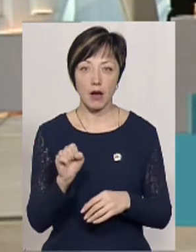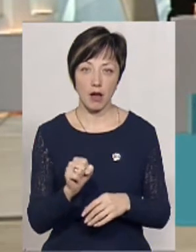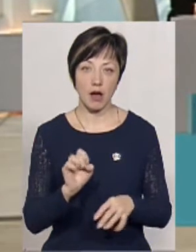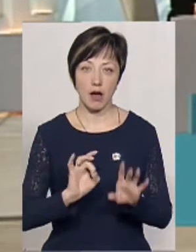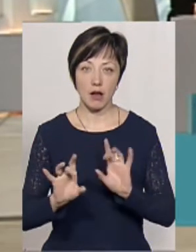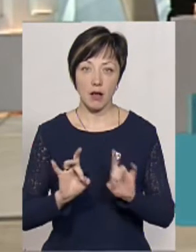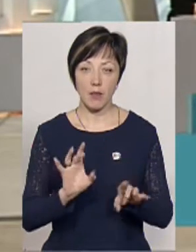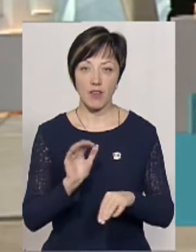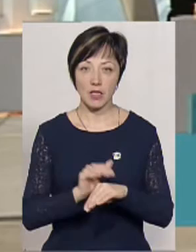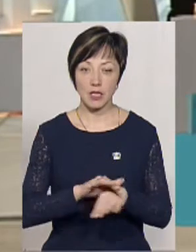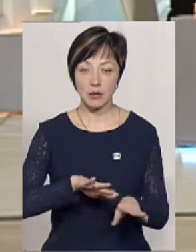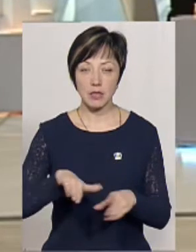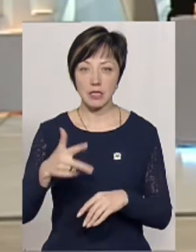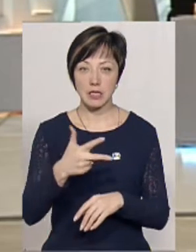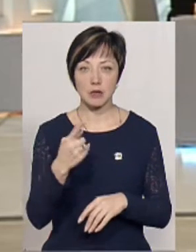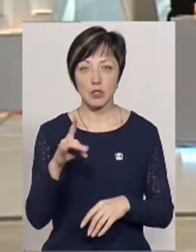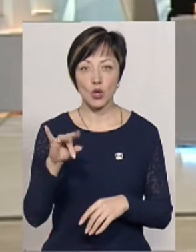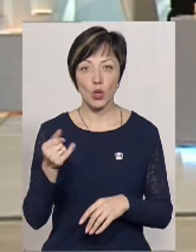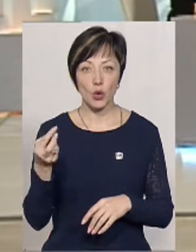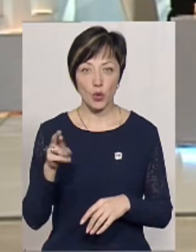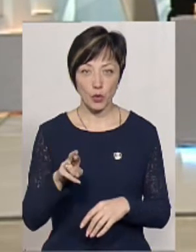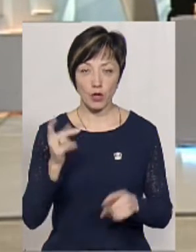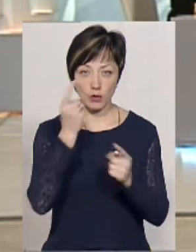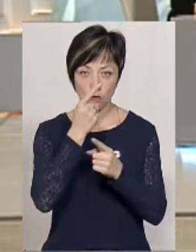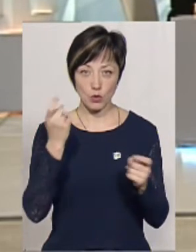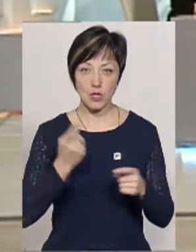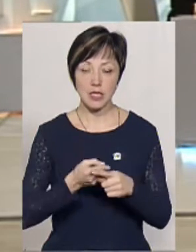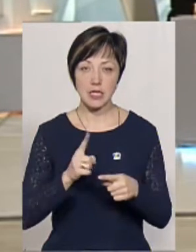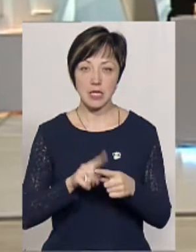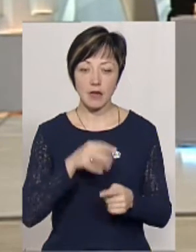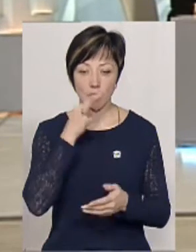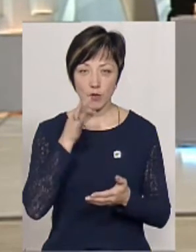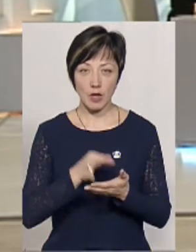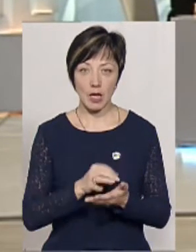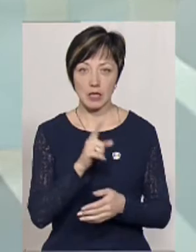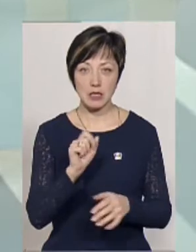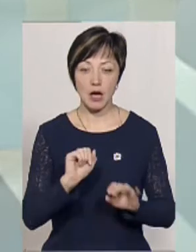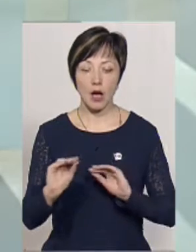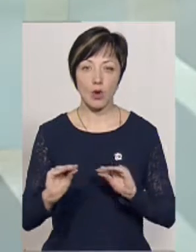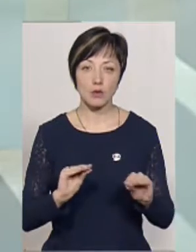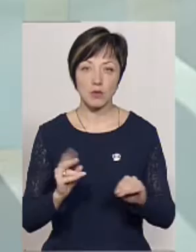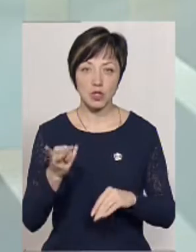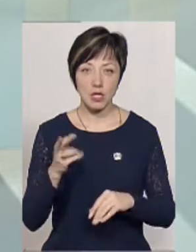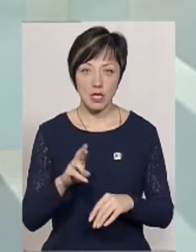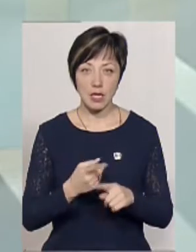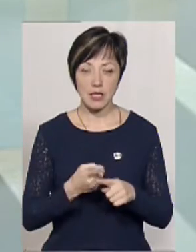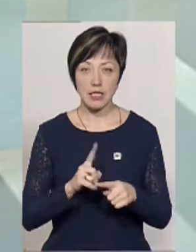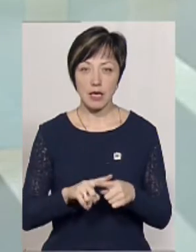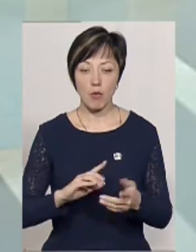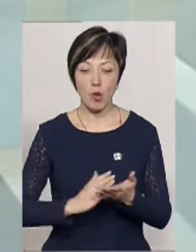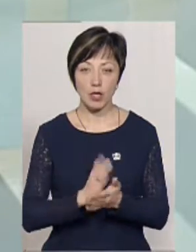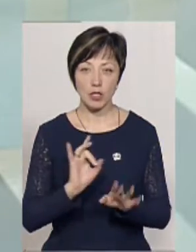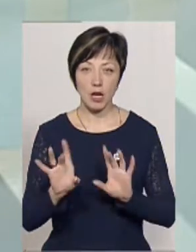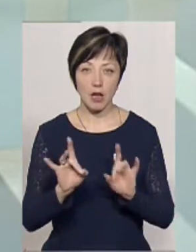власне, фактично після 31 грудня, як озвучено, цей відповідальність за розміщення цієї політичної реклами